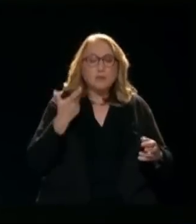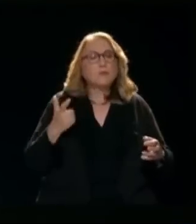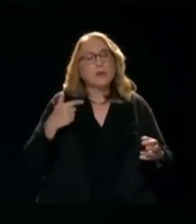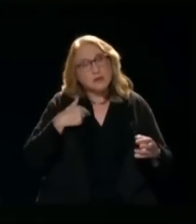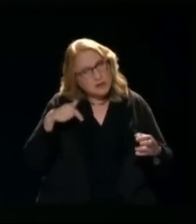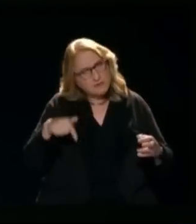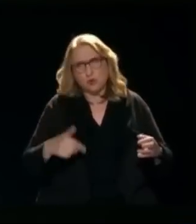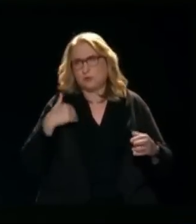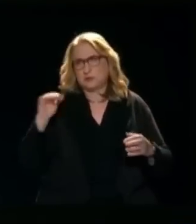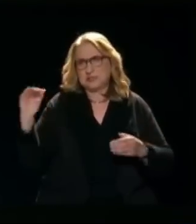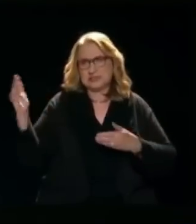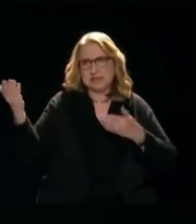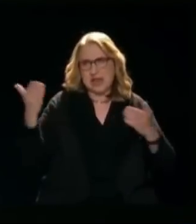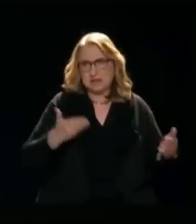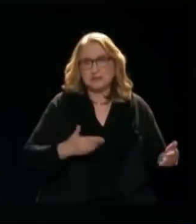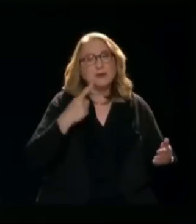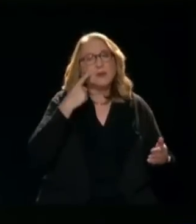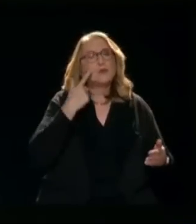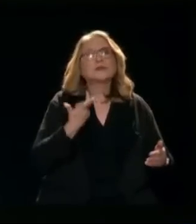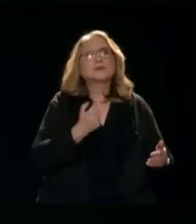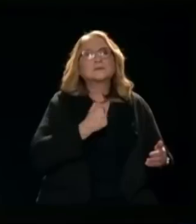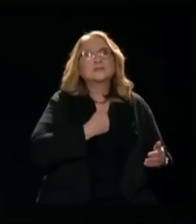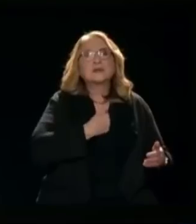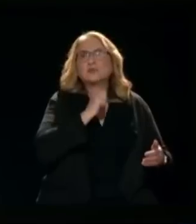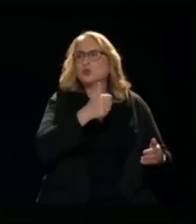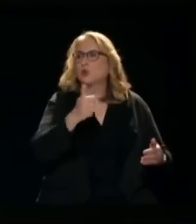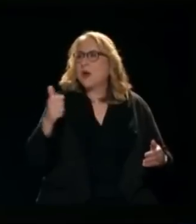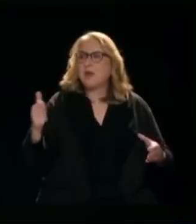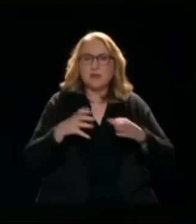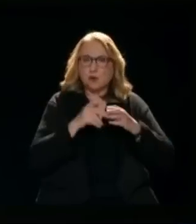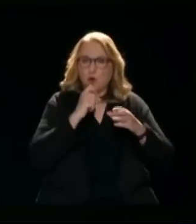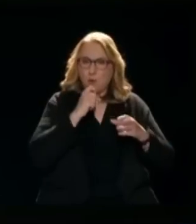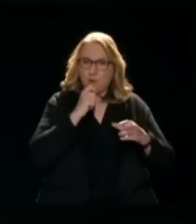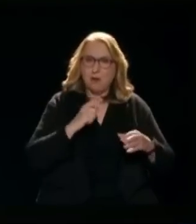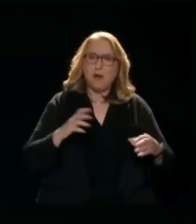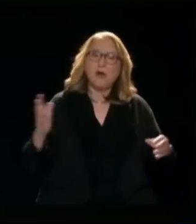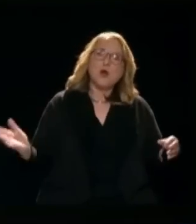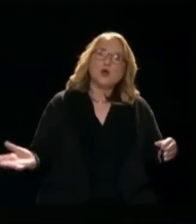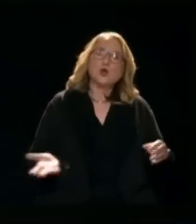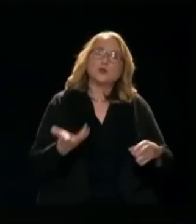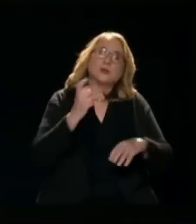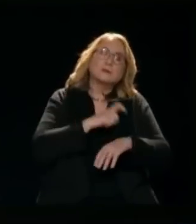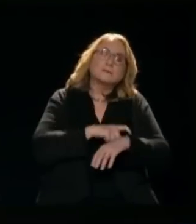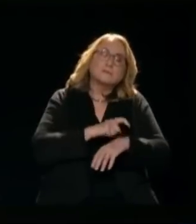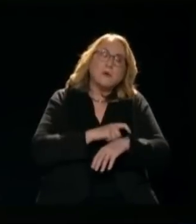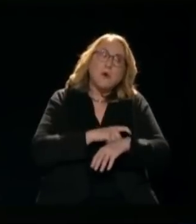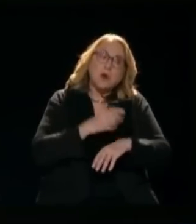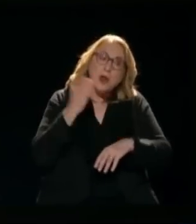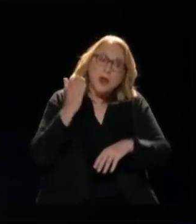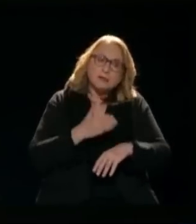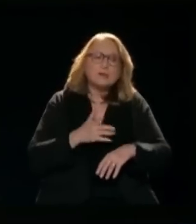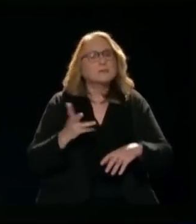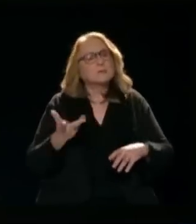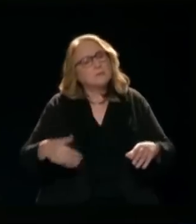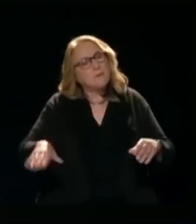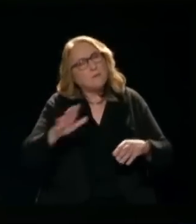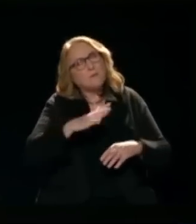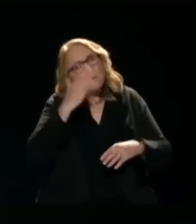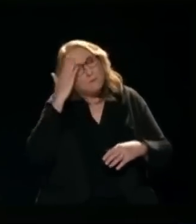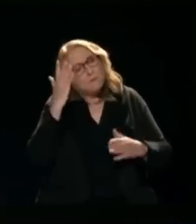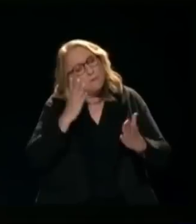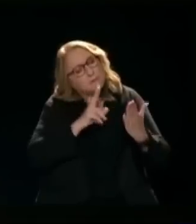κόμματος και στην πορεία, όταν έρθει η ώρα της κάλπης δηλαδή, το κοινό να τις εκτιμήσει. Να